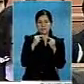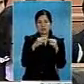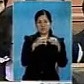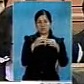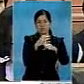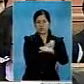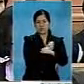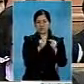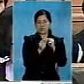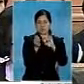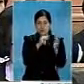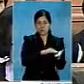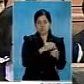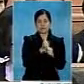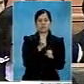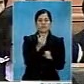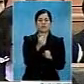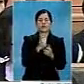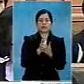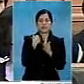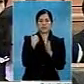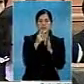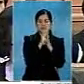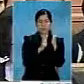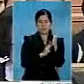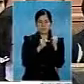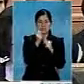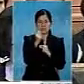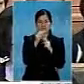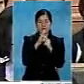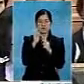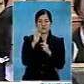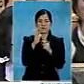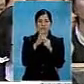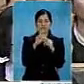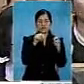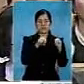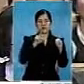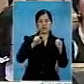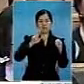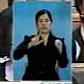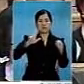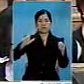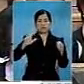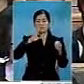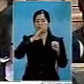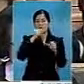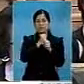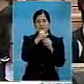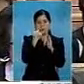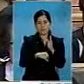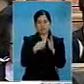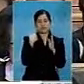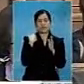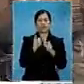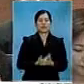ได้นะครับนอกจากนั้นเรายังมีประมวลกฎหมายอาญามาตรา133เล่นงานในข้อหากบฏโทษถึงประหารชีวิตด้วย